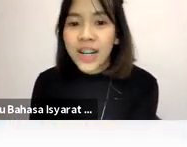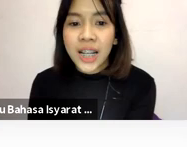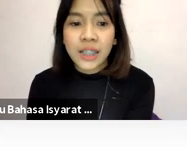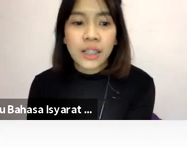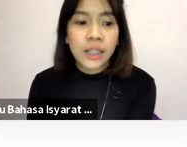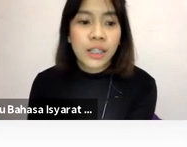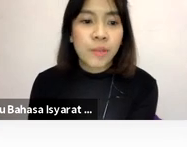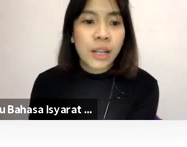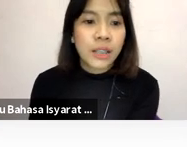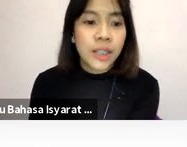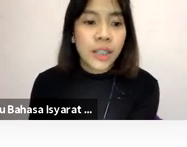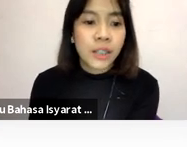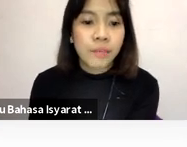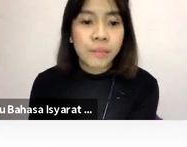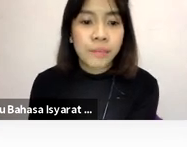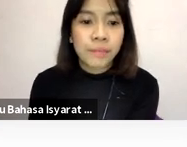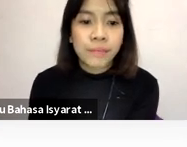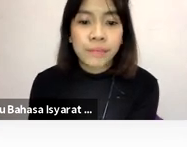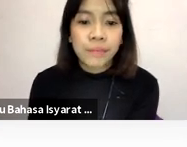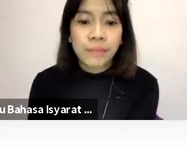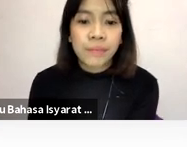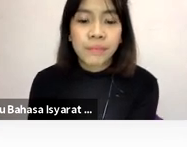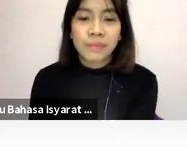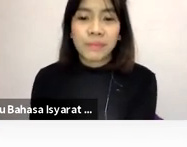orang-orang dengar Terima kasih